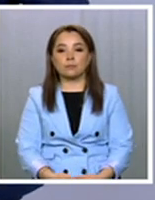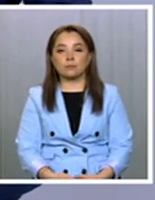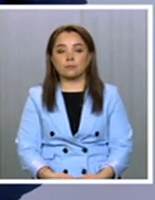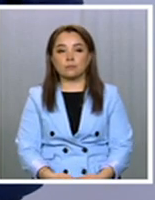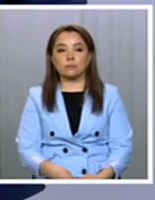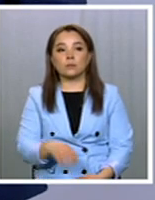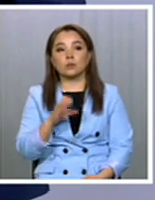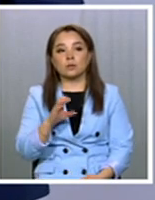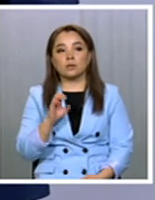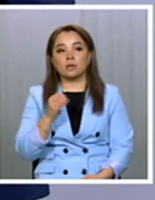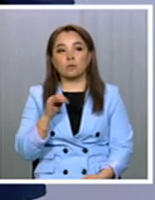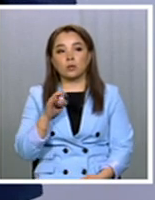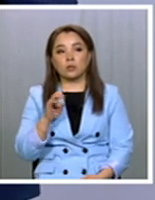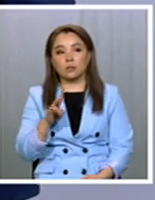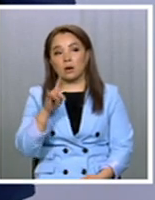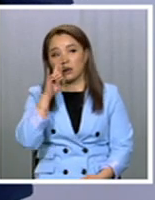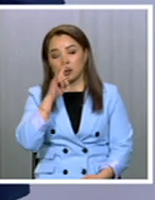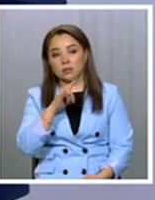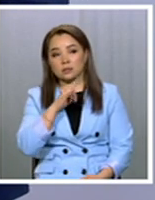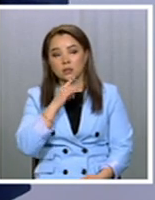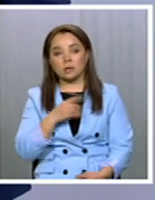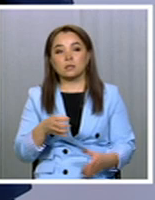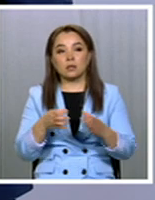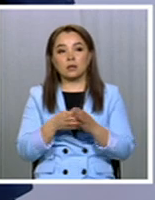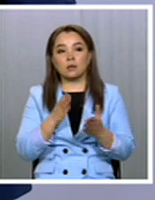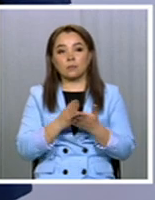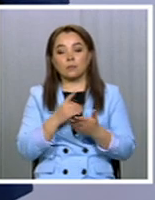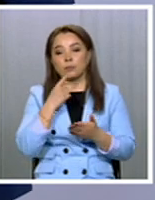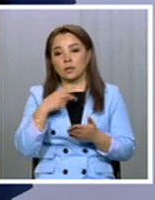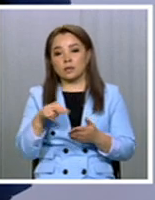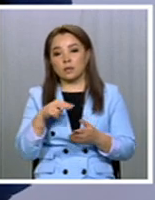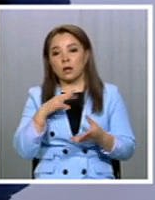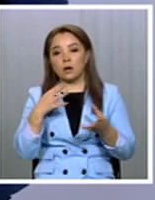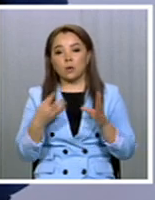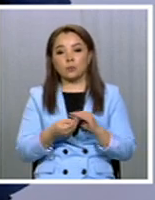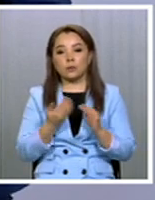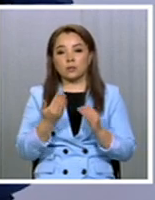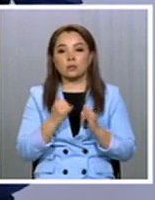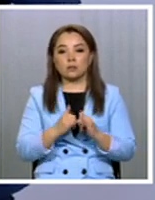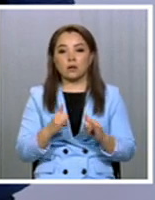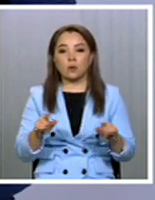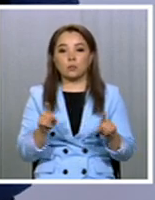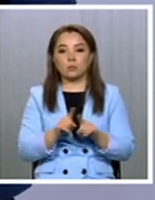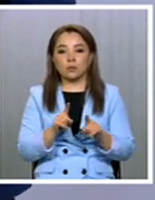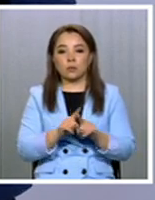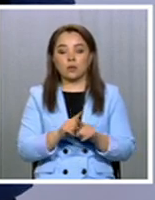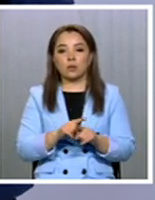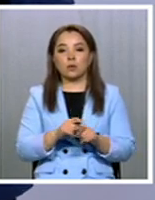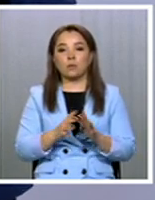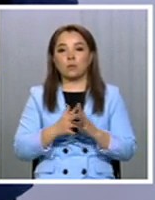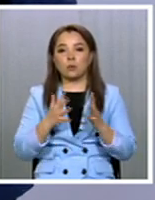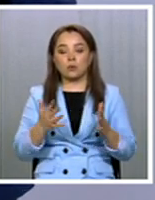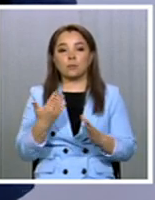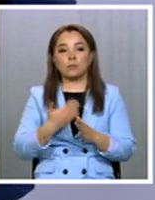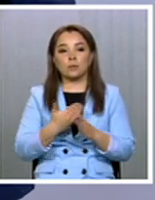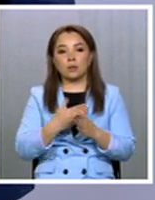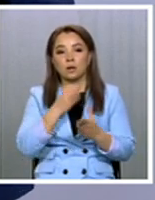Сәкен Сейфуллин қазақ кеңестік әдебиетінің қалыптасуы мен дамуына орасан үлес